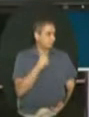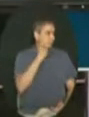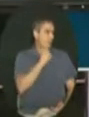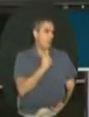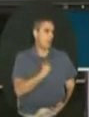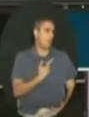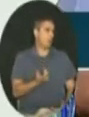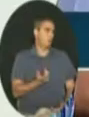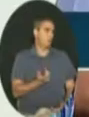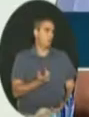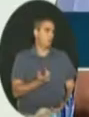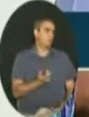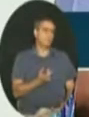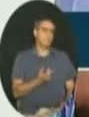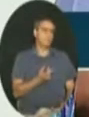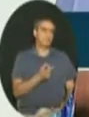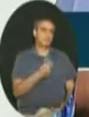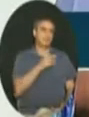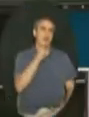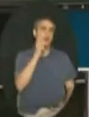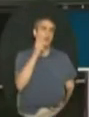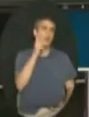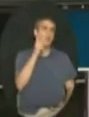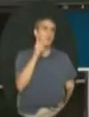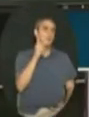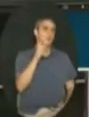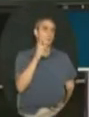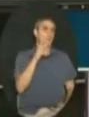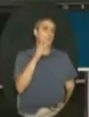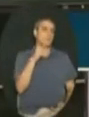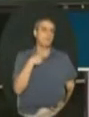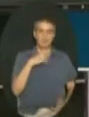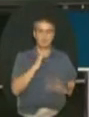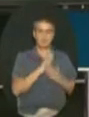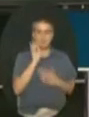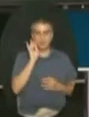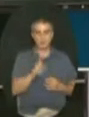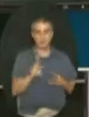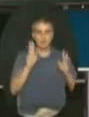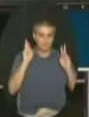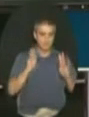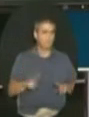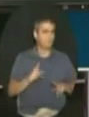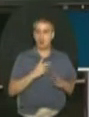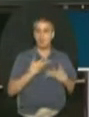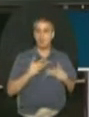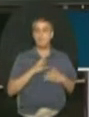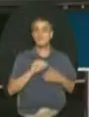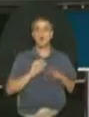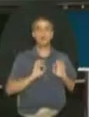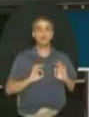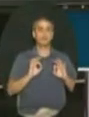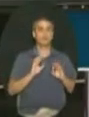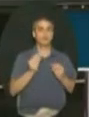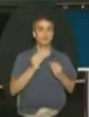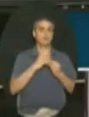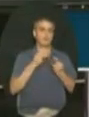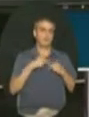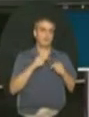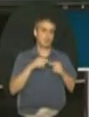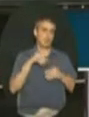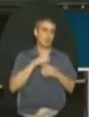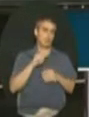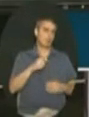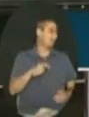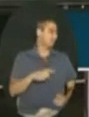אמר לי, אבל אמרו לי. היה ישיבת ועדת סיעה לדבר הזה, שהחלטנו להתנגד נחרצות, לא לקבל ולא לקחת ולא כלום, לתוספת של